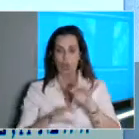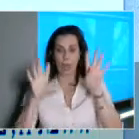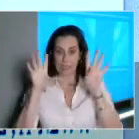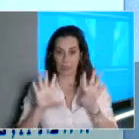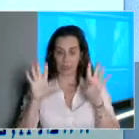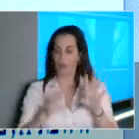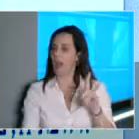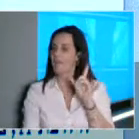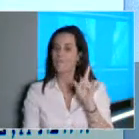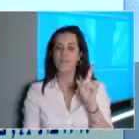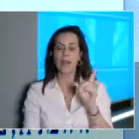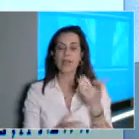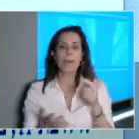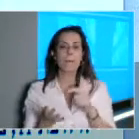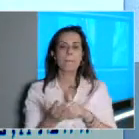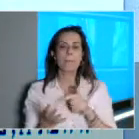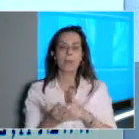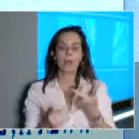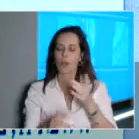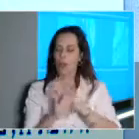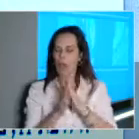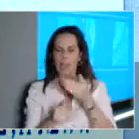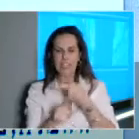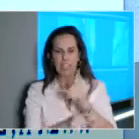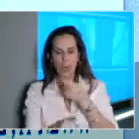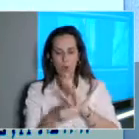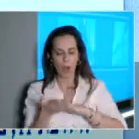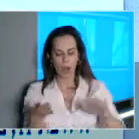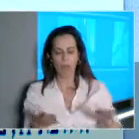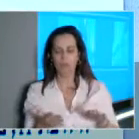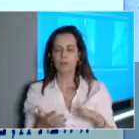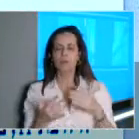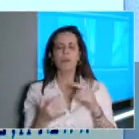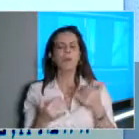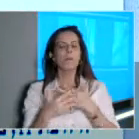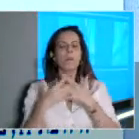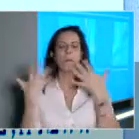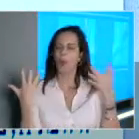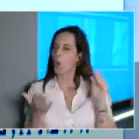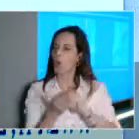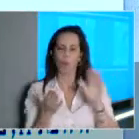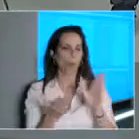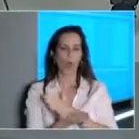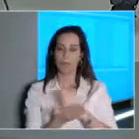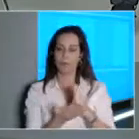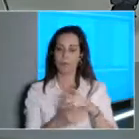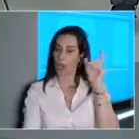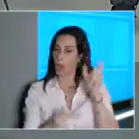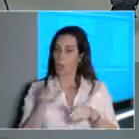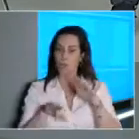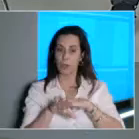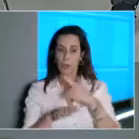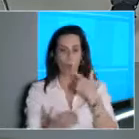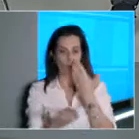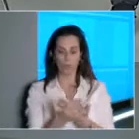בספטמבר, אבל בצל סערת ההתעללויות מתברר עד כמה המערכת אינה ערוכה לקראתו. גורמים מקצועיים הודו